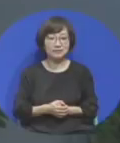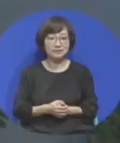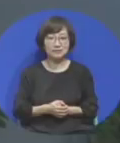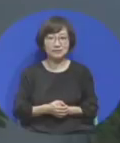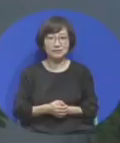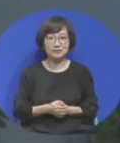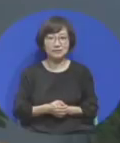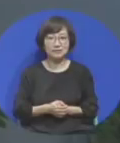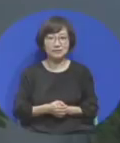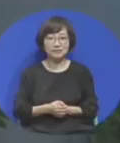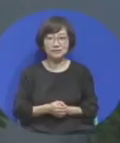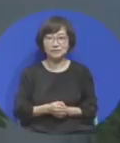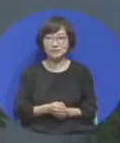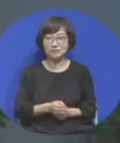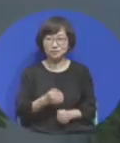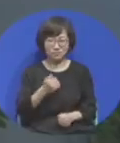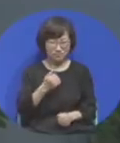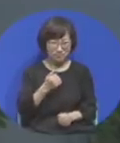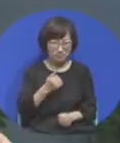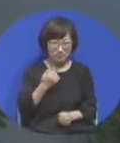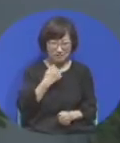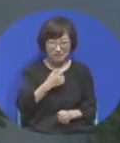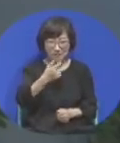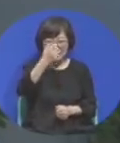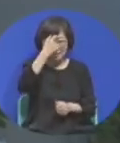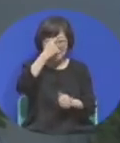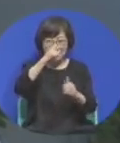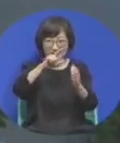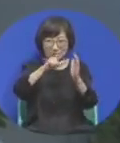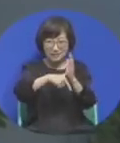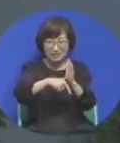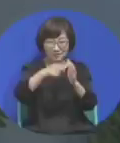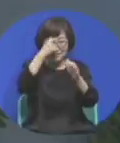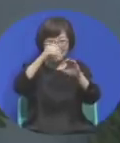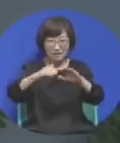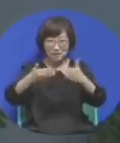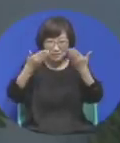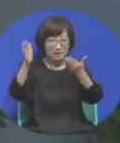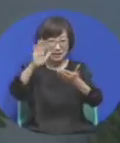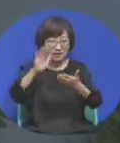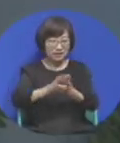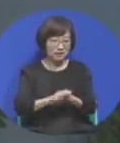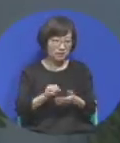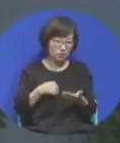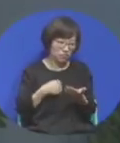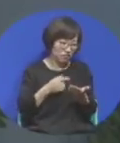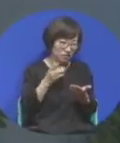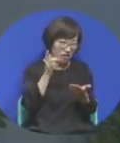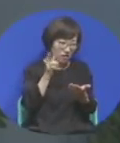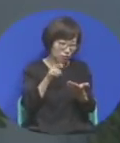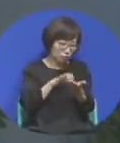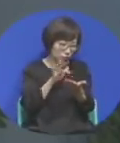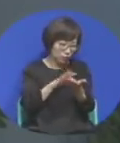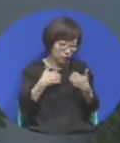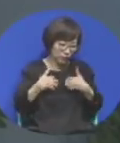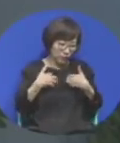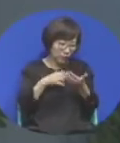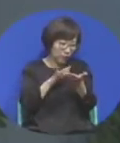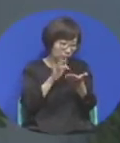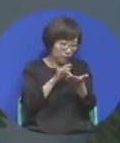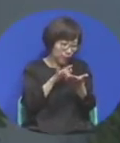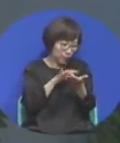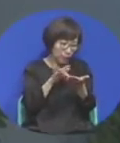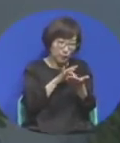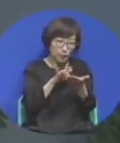그냥 예배 안 드리고 게임도 하고 이렇게 해요. And that's why there are some people who are sitting in the midst of us who aren't giving the worship but are just playing with their smartphones.